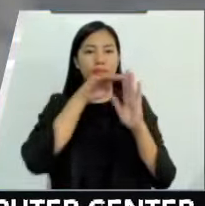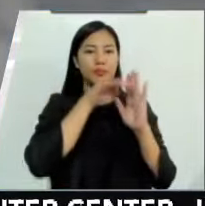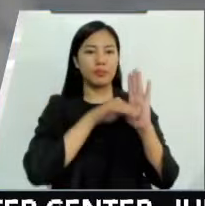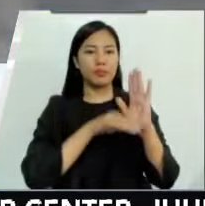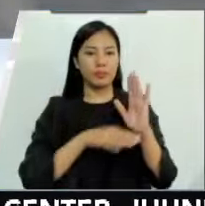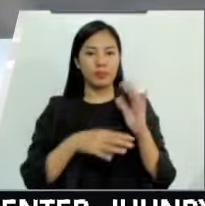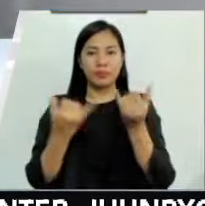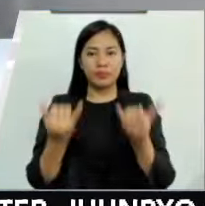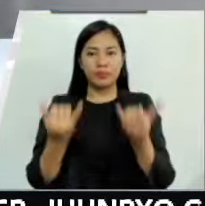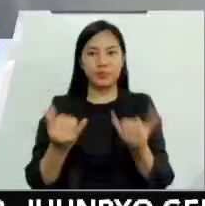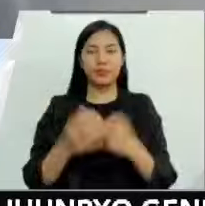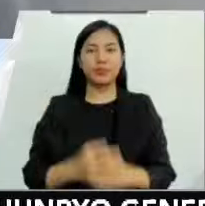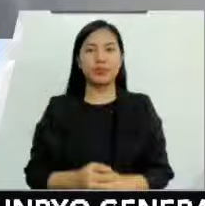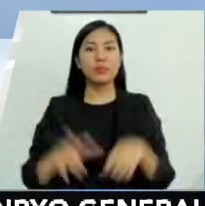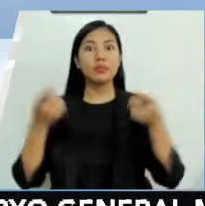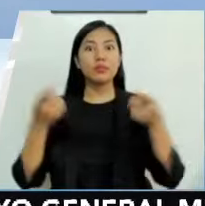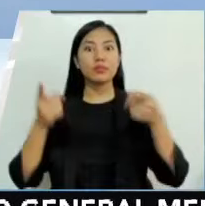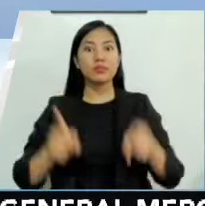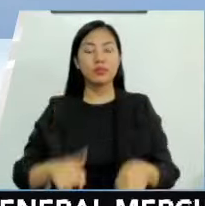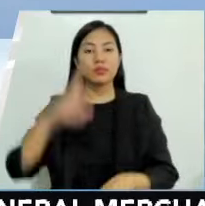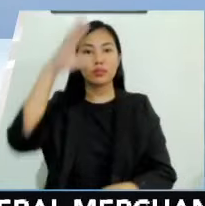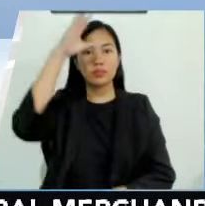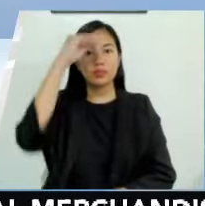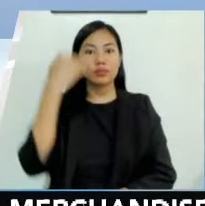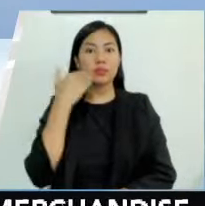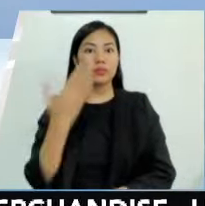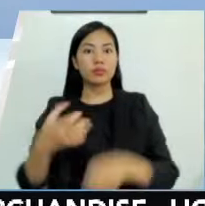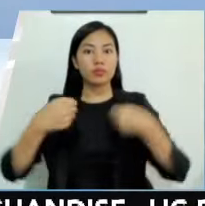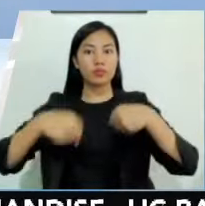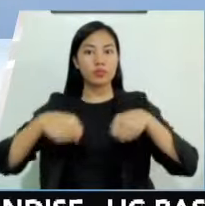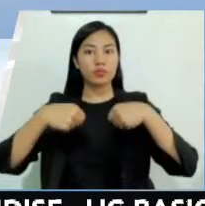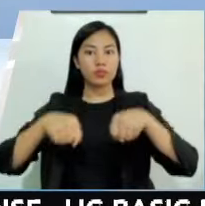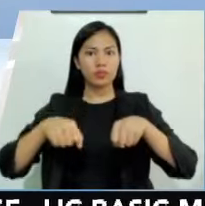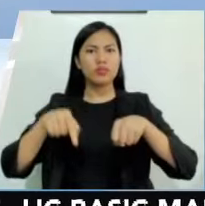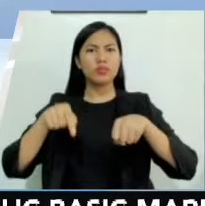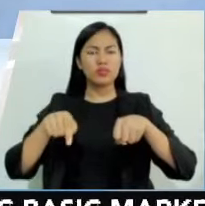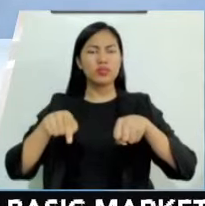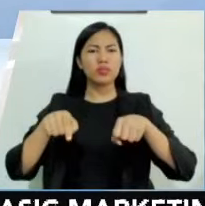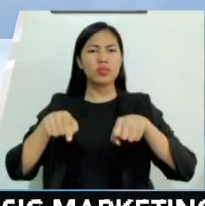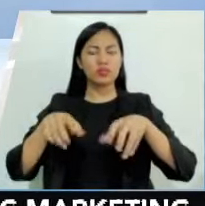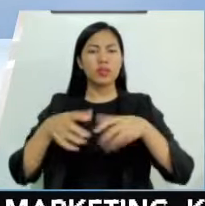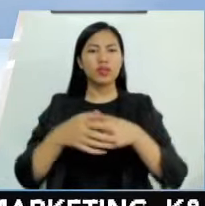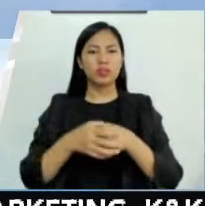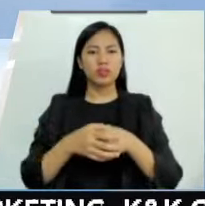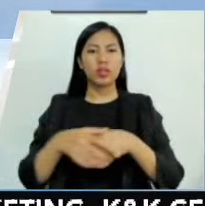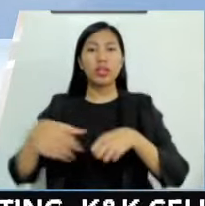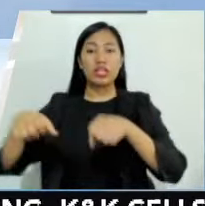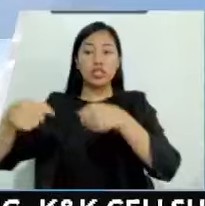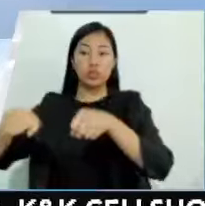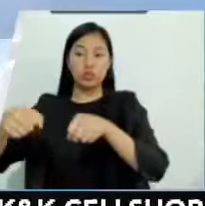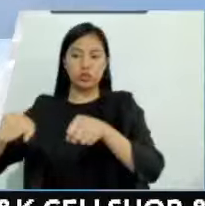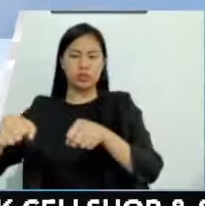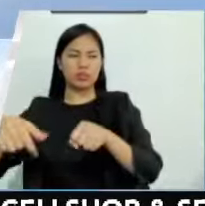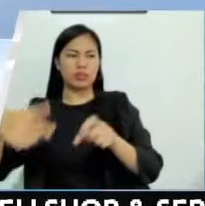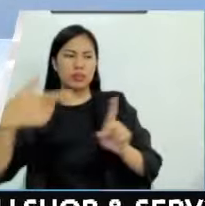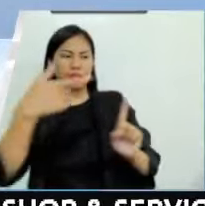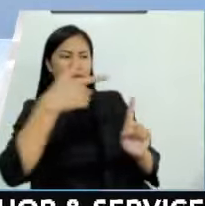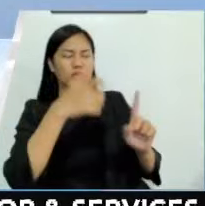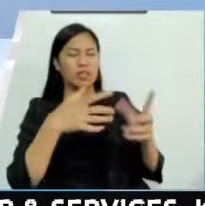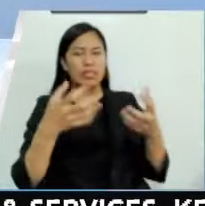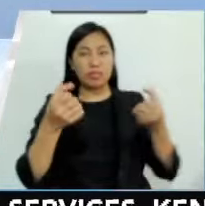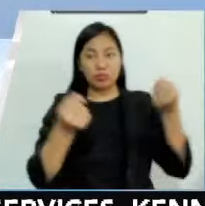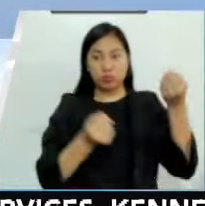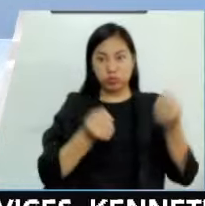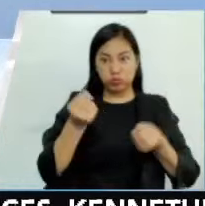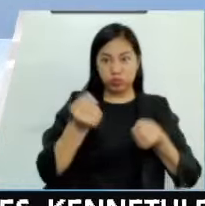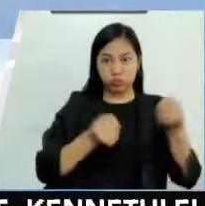Patay ang isang lalaking nagmamaneho ng multipurpose vehicle matapos barilin sa EDSA Ayala Tunnel. Dahil sa pamamaril, nawala ng kontrol ang sasakyan at